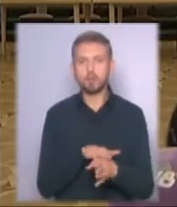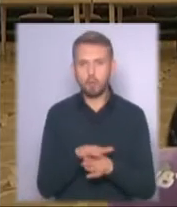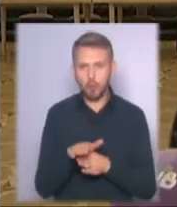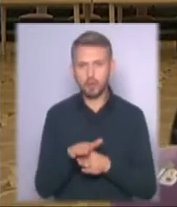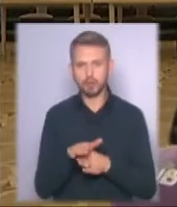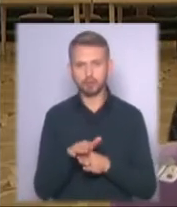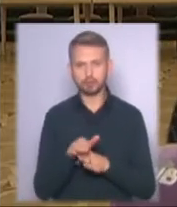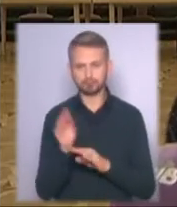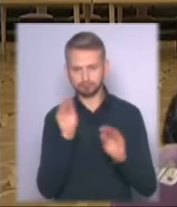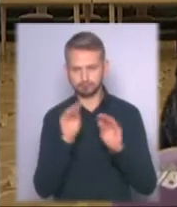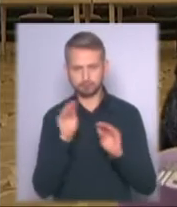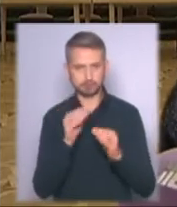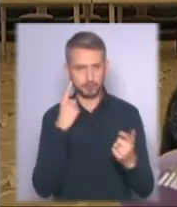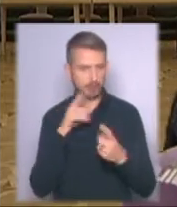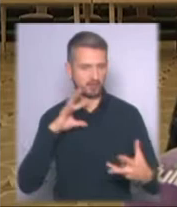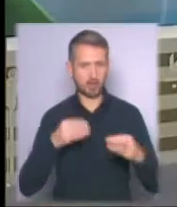вбиває цифри, вона зводила все.